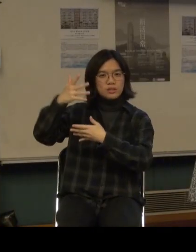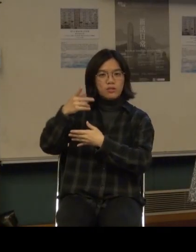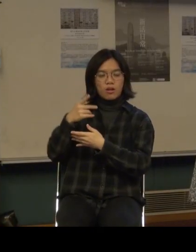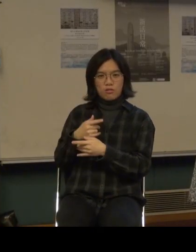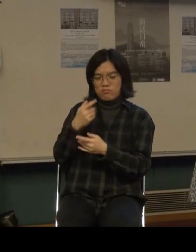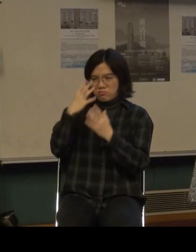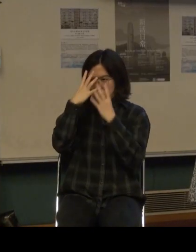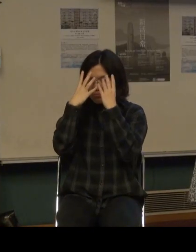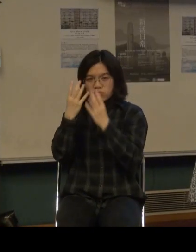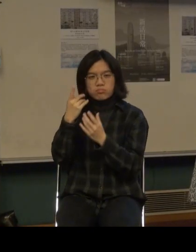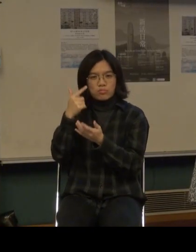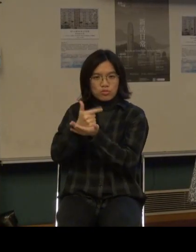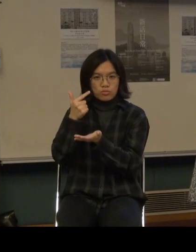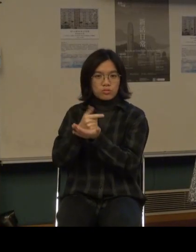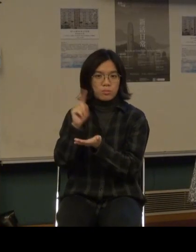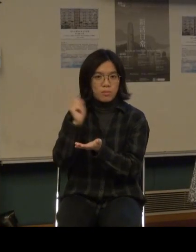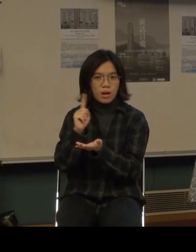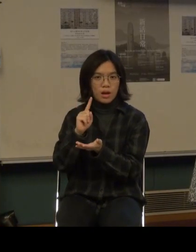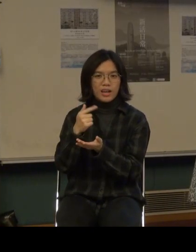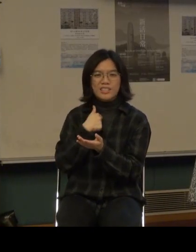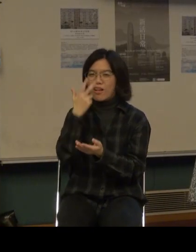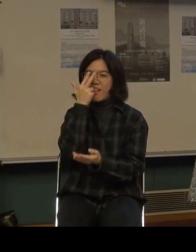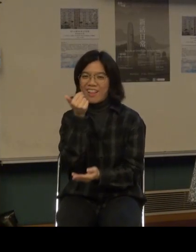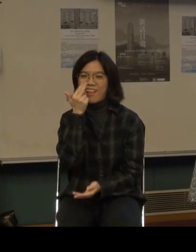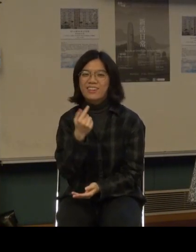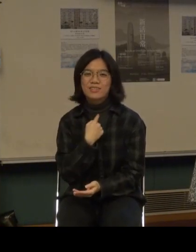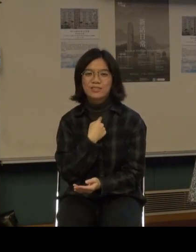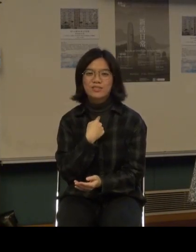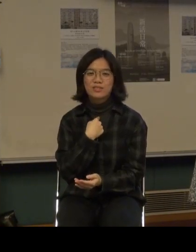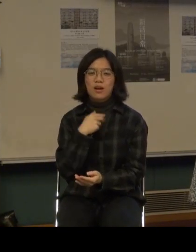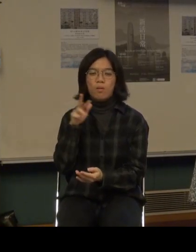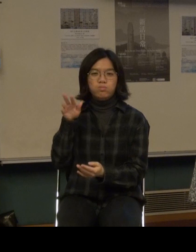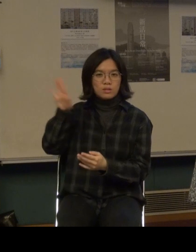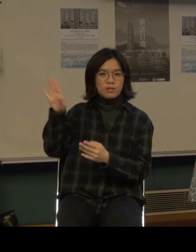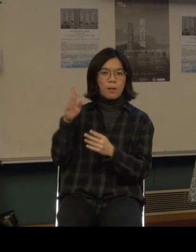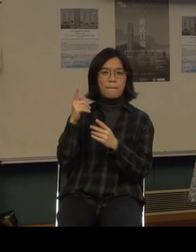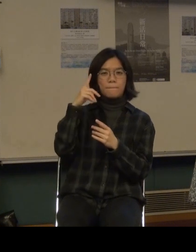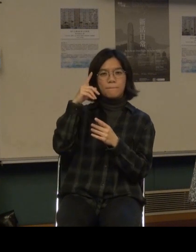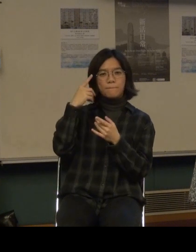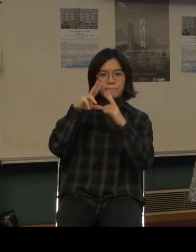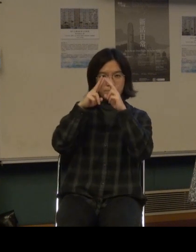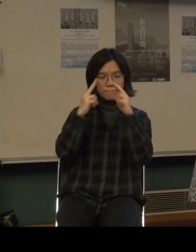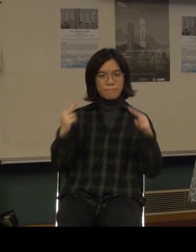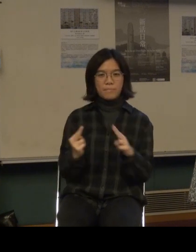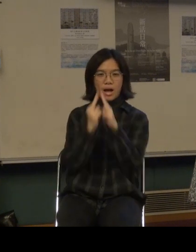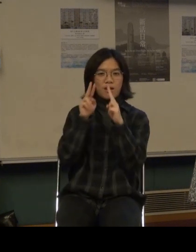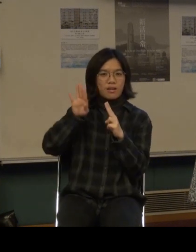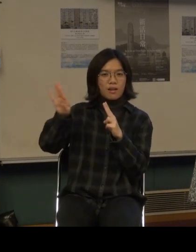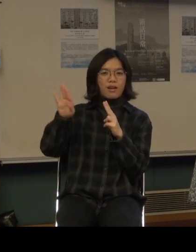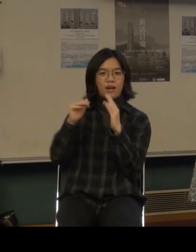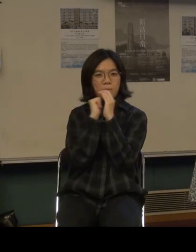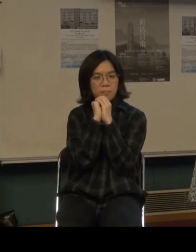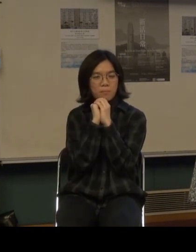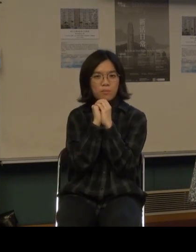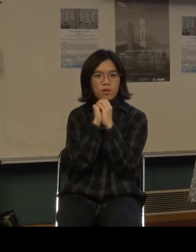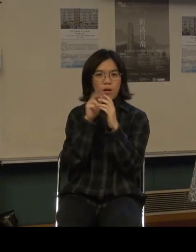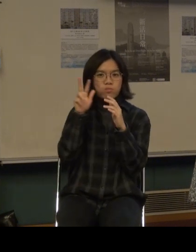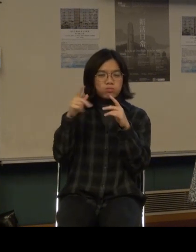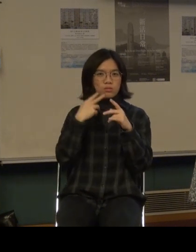如果去過嘅都會見到，哇！佢有好誇張嘅裝飾嘅嚇，周圍都係即係擺滿曬呢啲唔同嘅雕塑